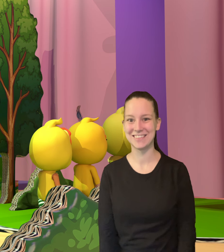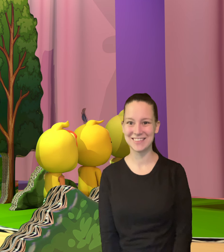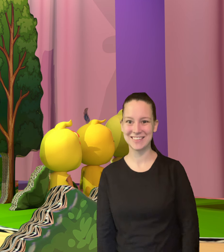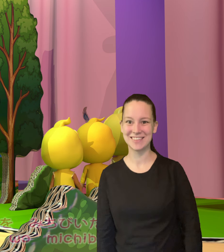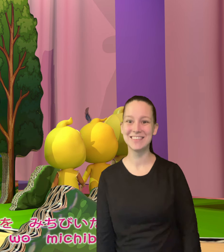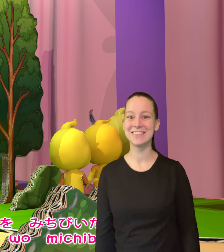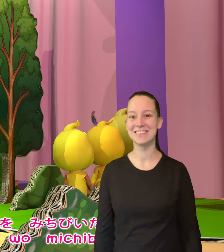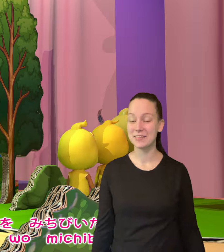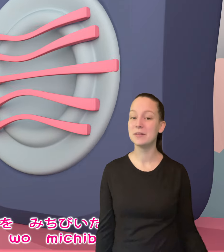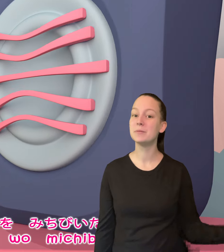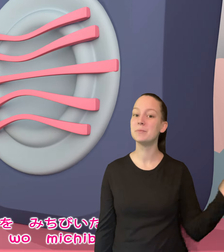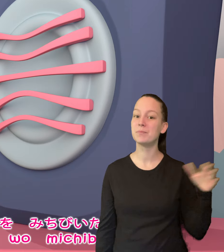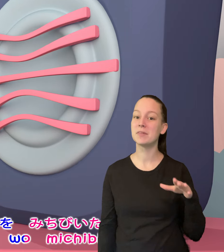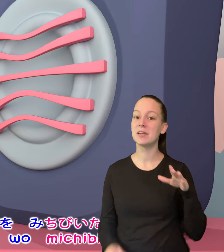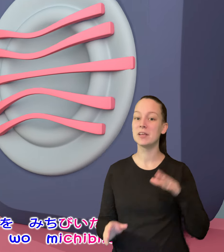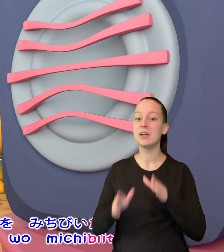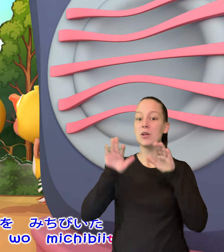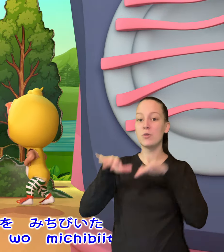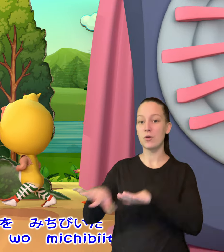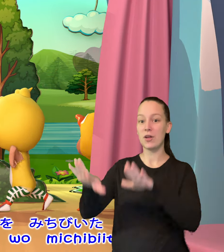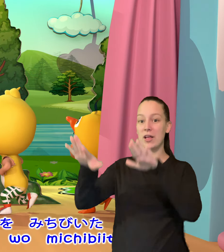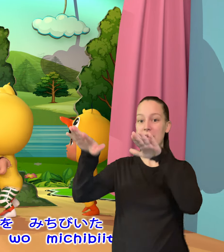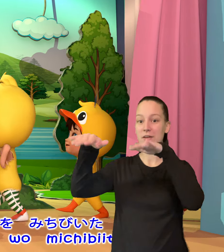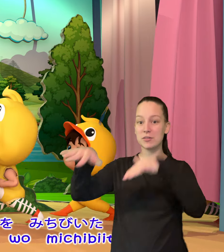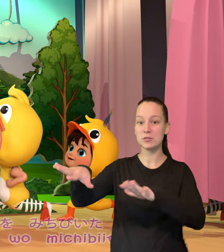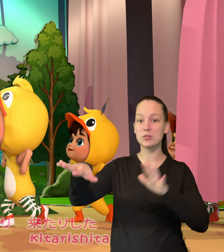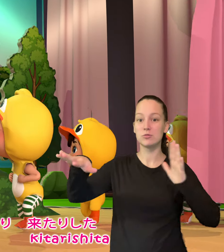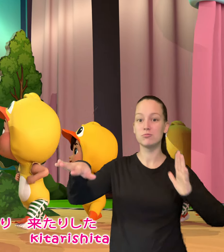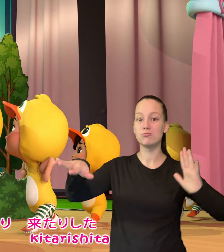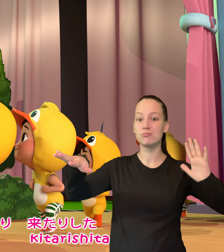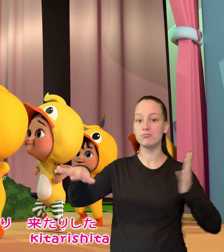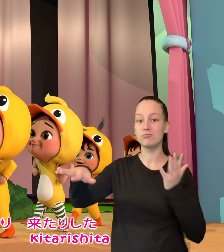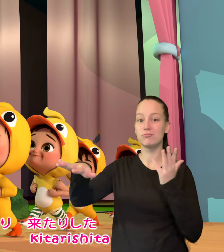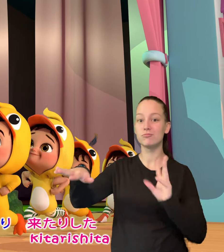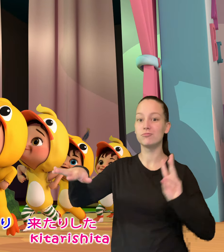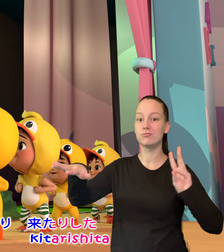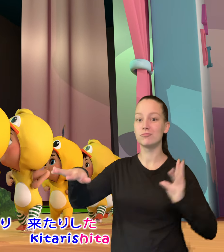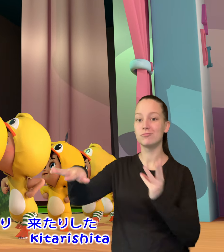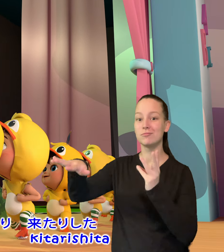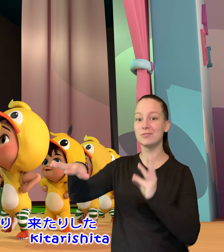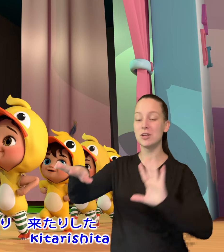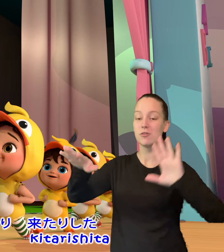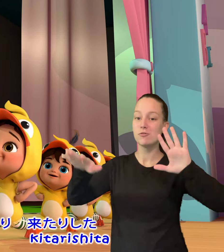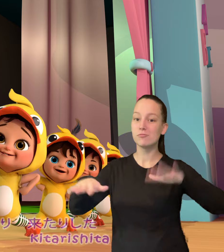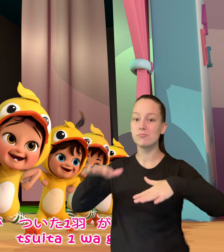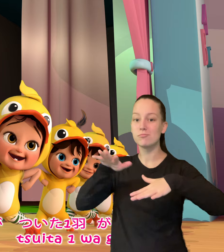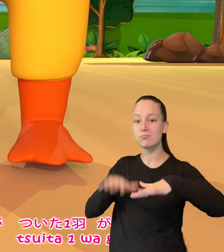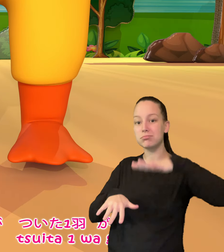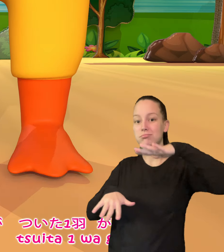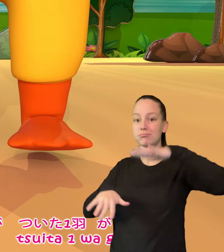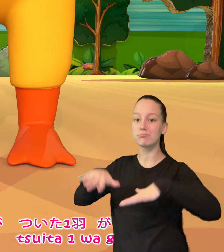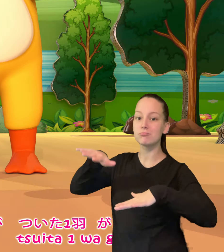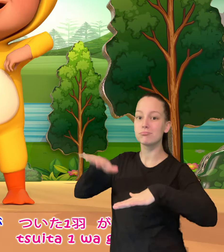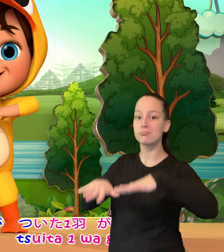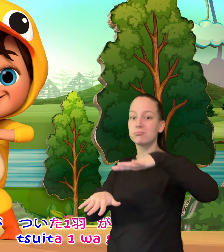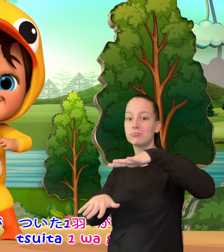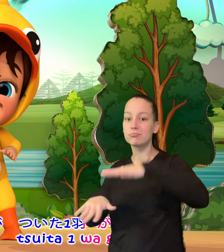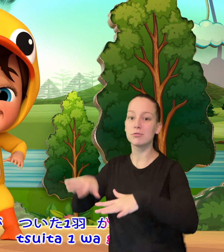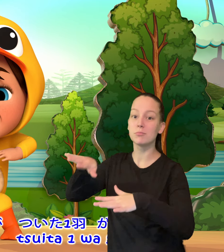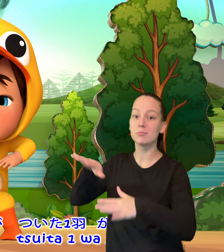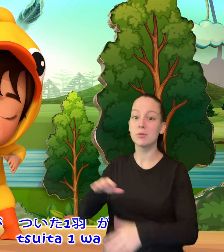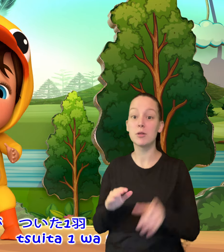た川まで歩いていたグラグラ行ったり来たりしたでも羽がつい